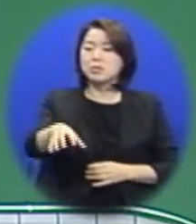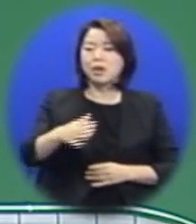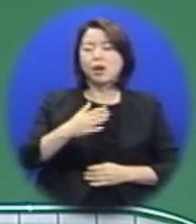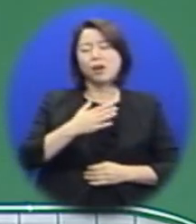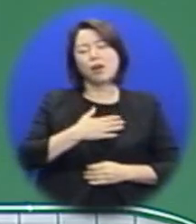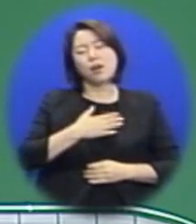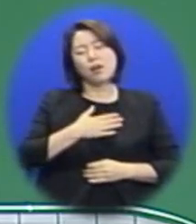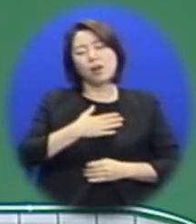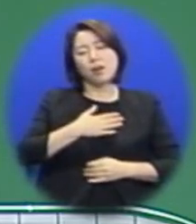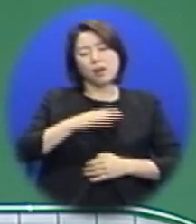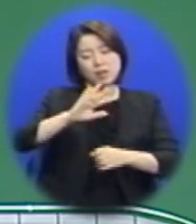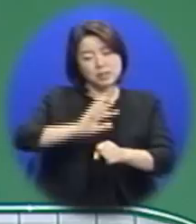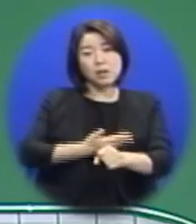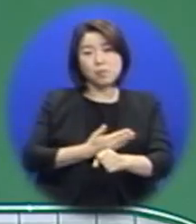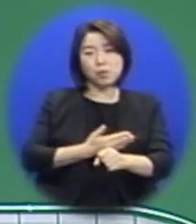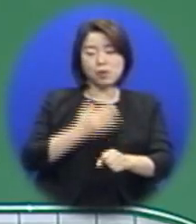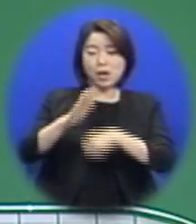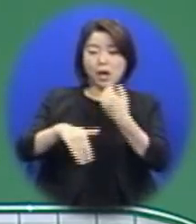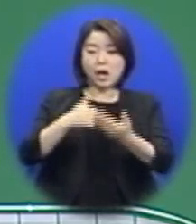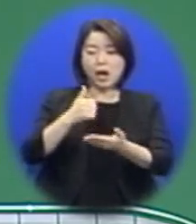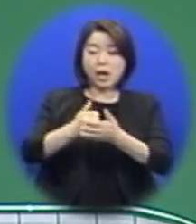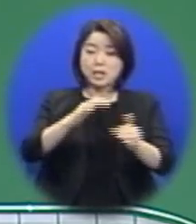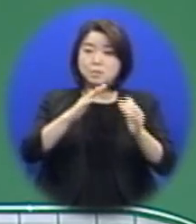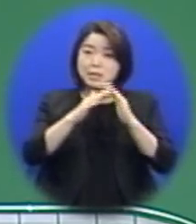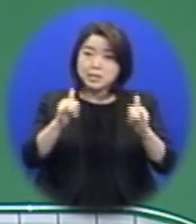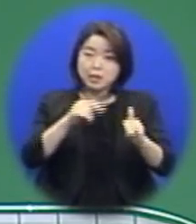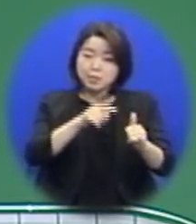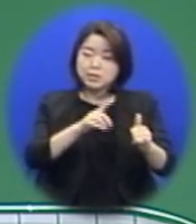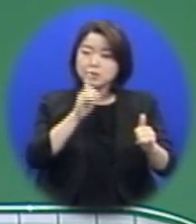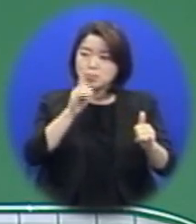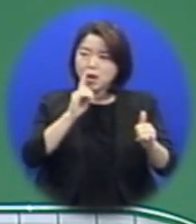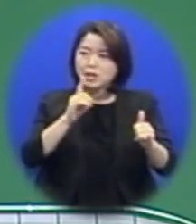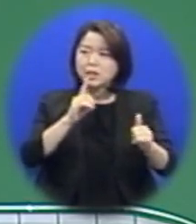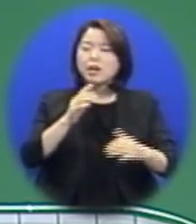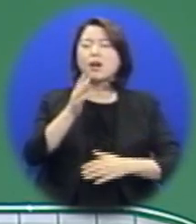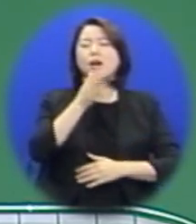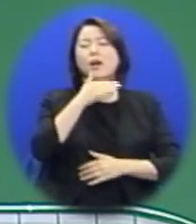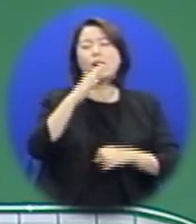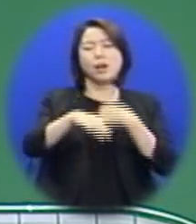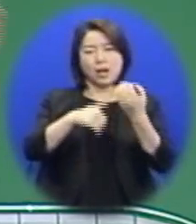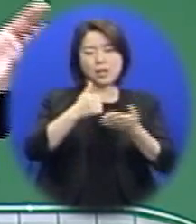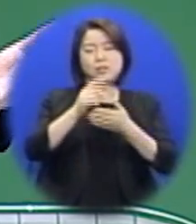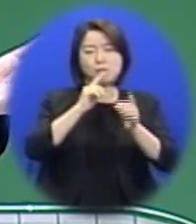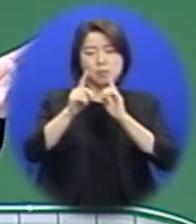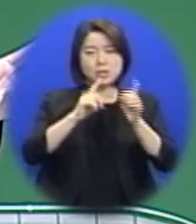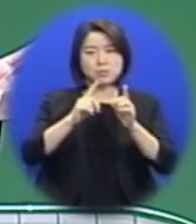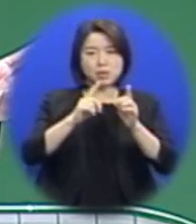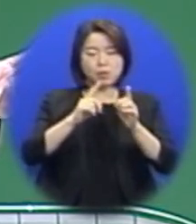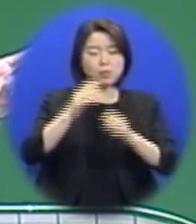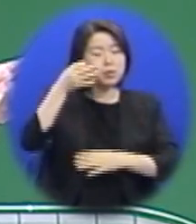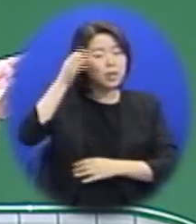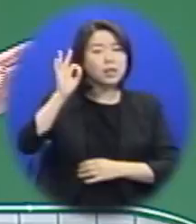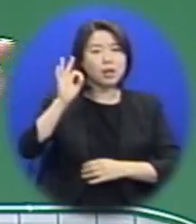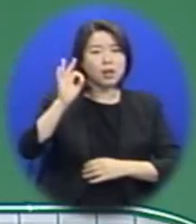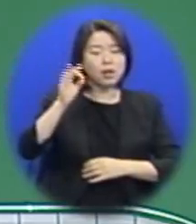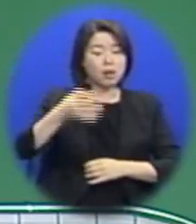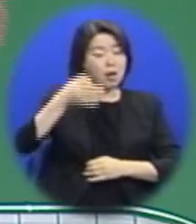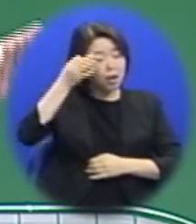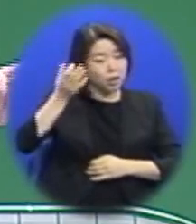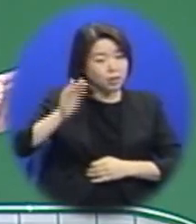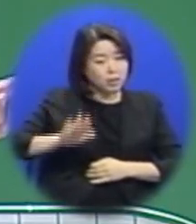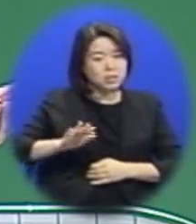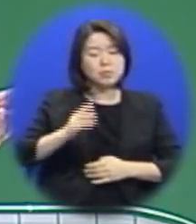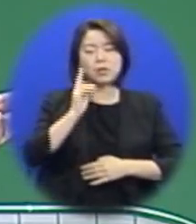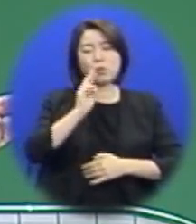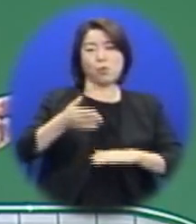잘못했구나. 선지자들의 말이 하나님의 말이었구나. 그때 깨달은 거예요. 너무 늦었어요. 깨닫기는 했지만